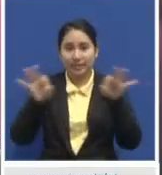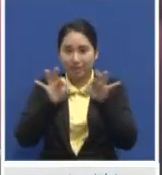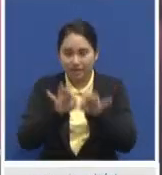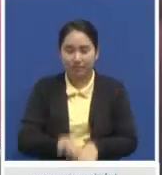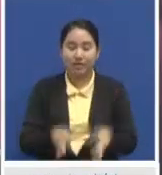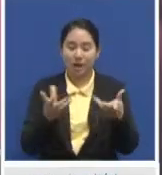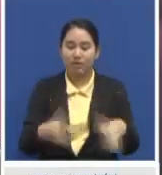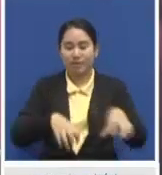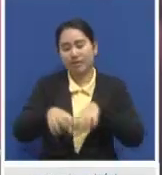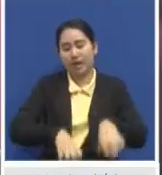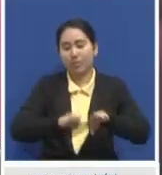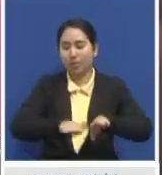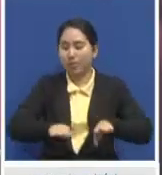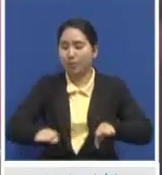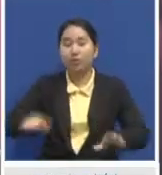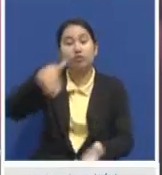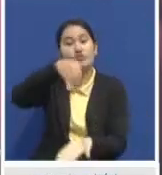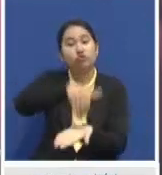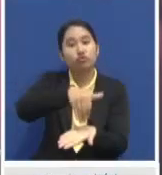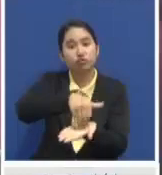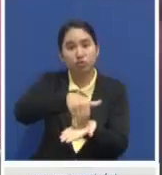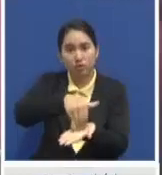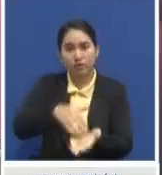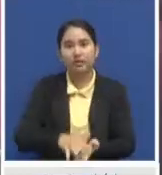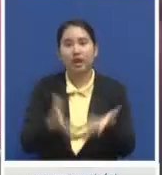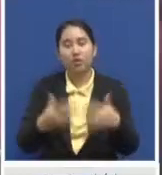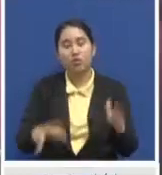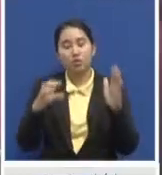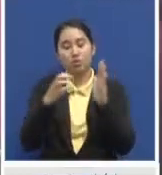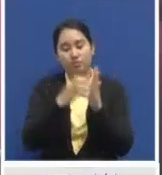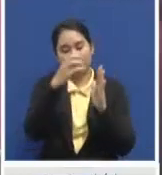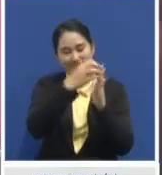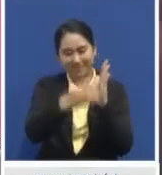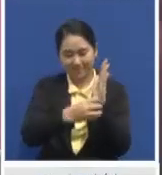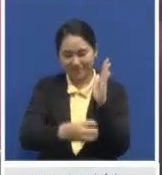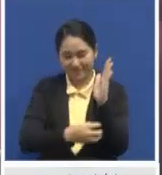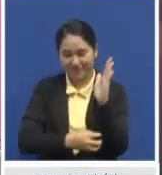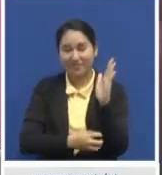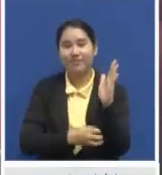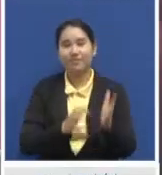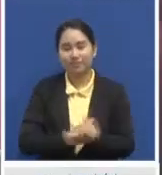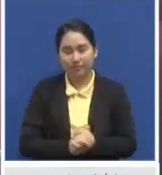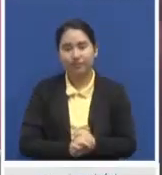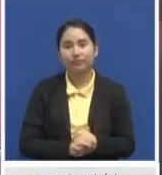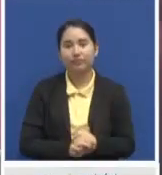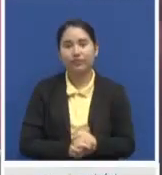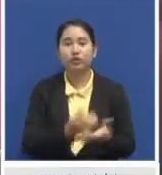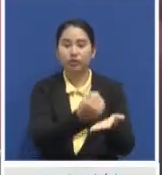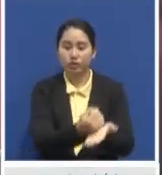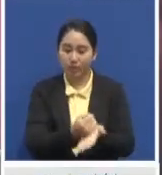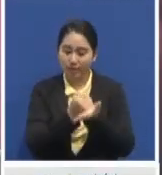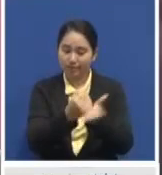ไว้ตามศูนย์ปพเขตแล้วใช้บูรณาการแต่ละกลุ่มจังหวัดหรือหลายๆกลุ่มจังหวัดไปช่ว